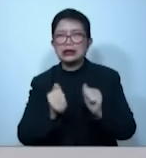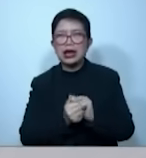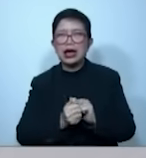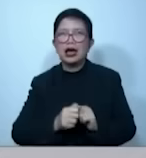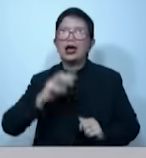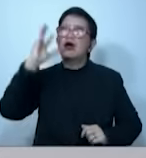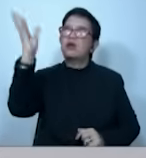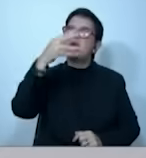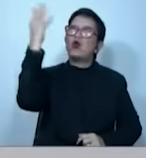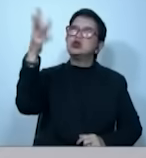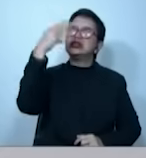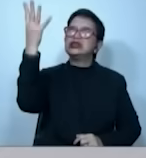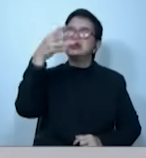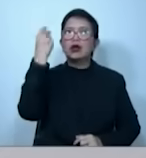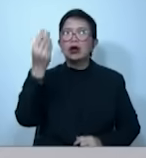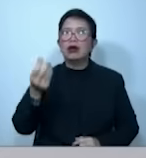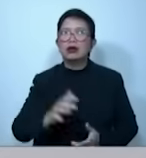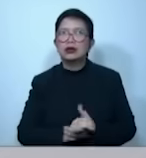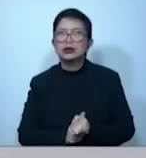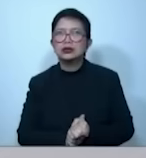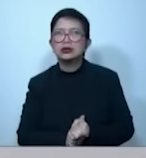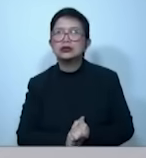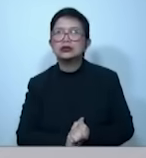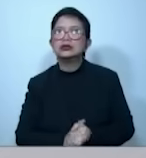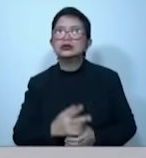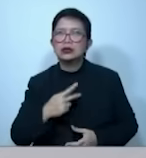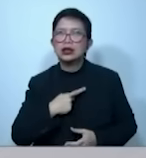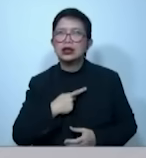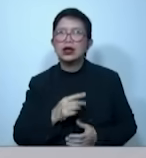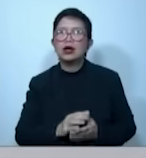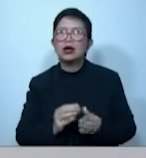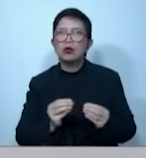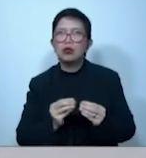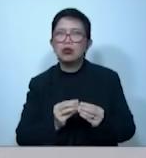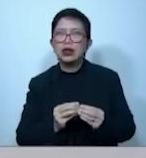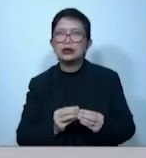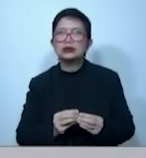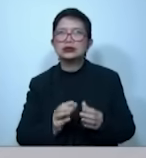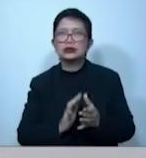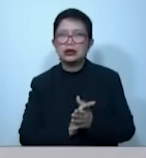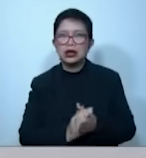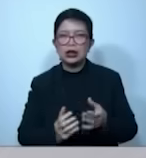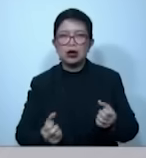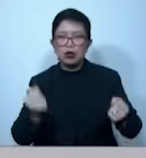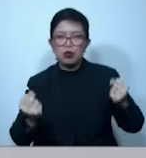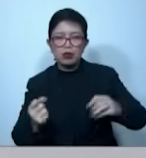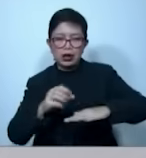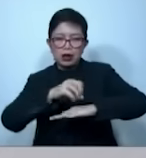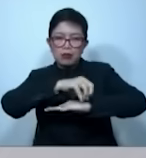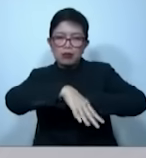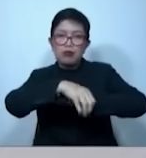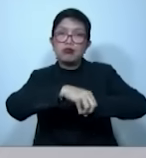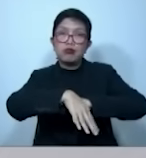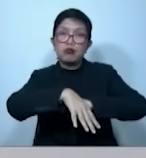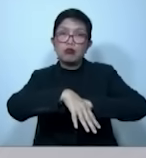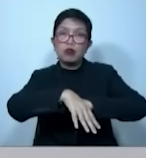kerjakan dengan apa kita lakukan Pak satu dengan pengendalian emisi dari kendaraan bermotor dan pengujian emisi sekarang wajib